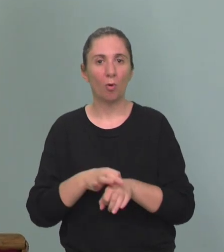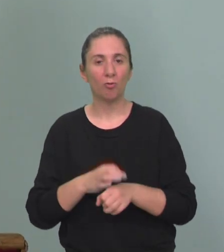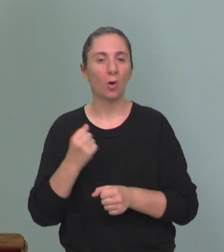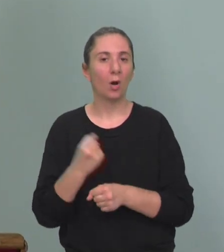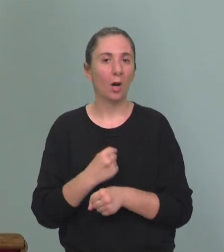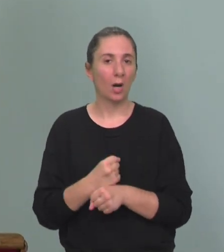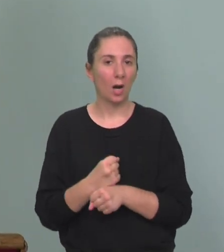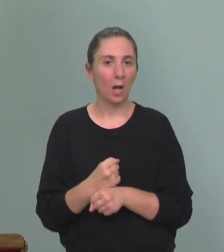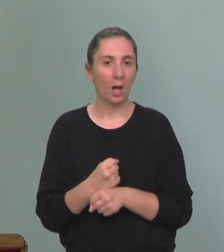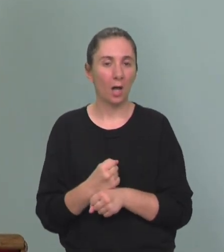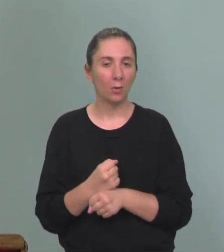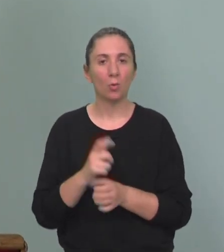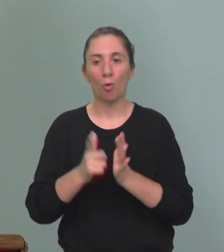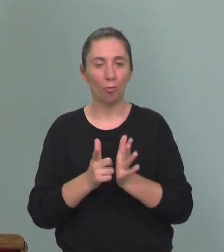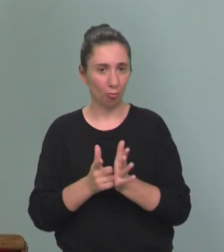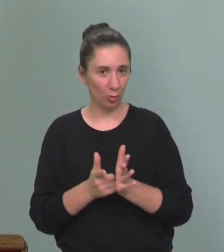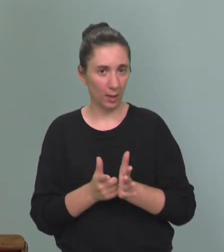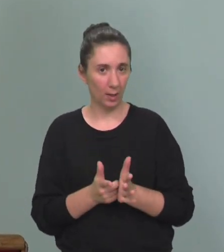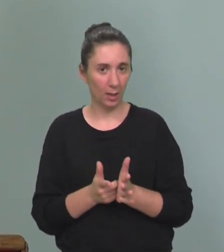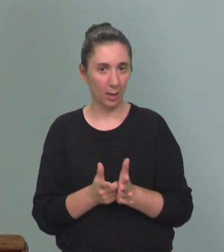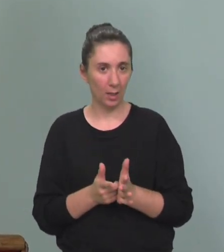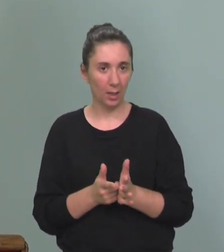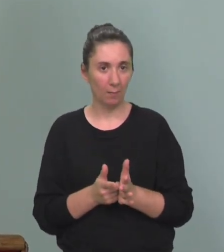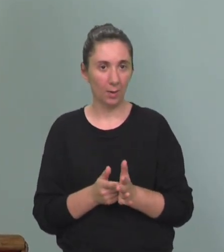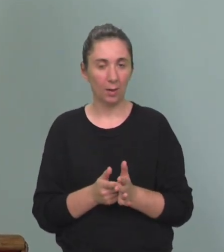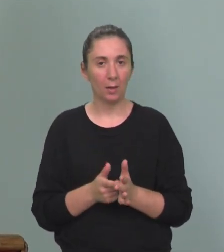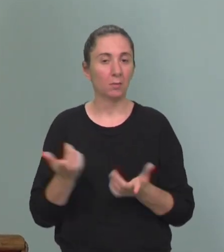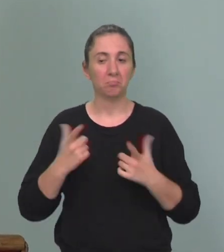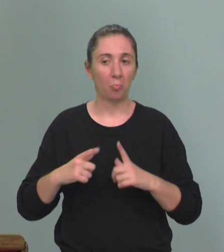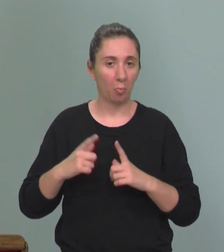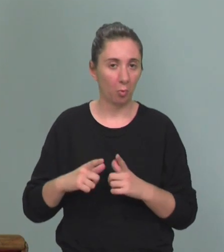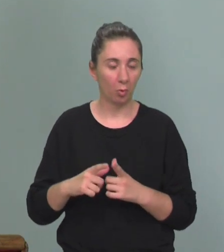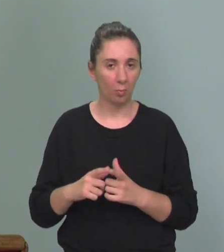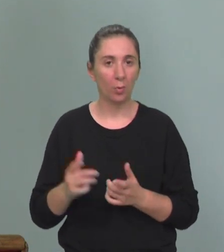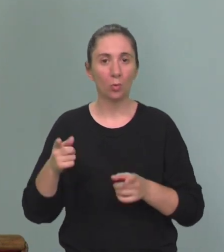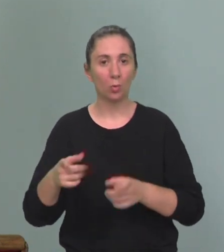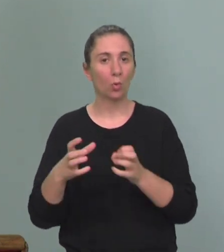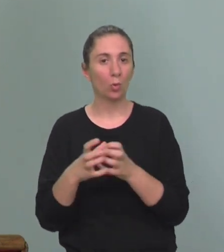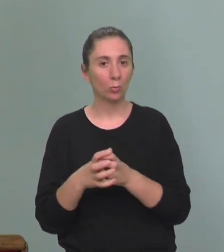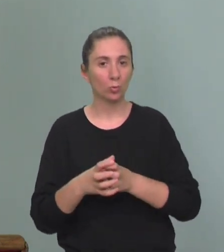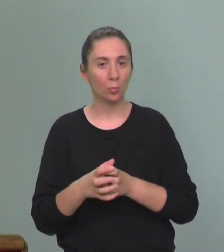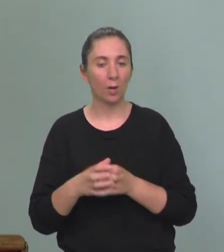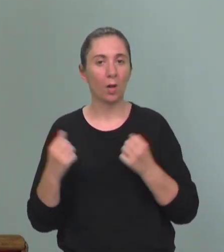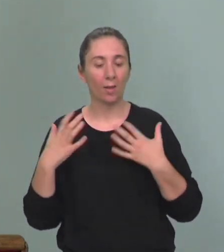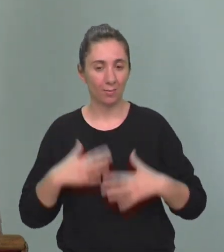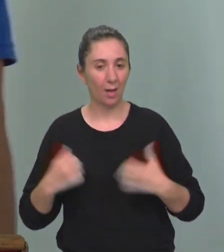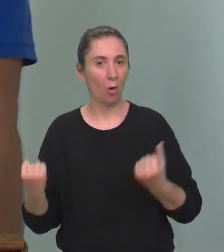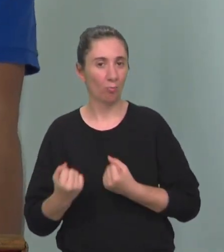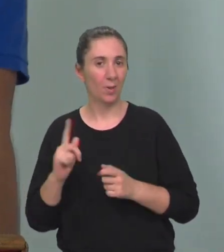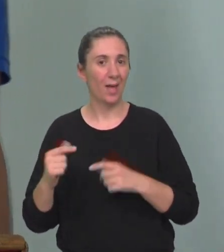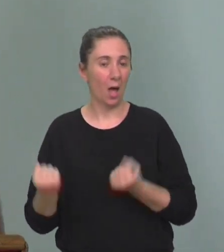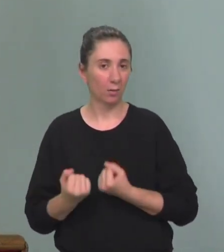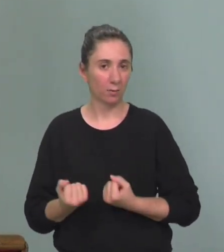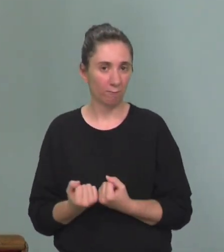radno, odnosno provoditi vrijeme, razododiti se. Skupina je tijelo, vježbe i